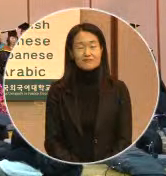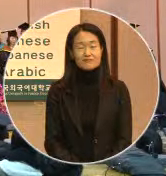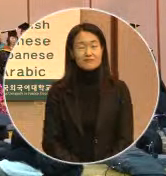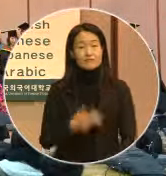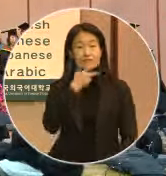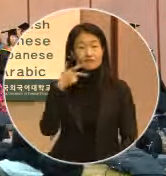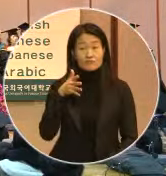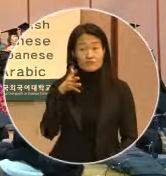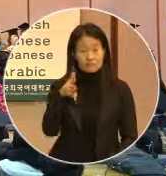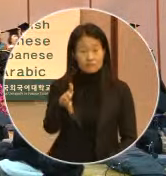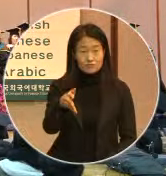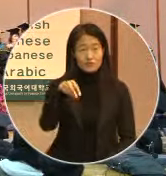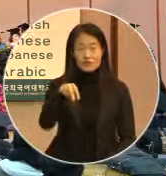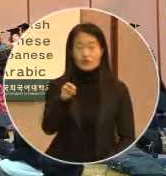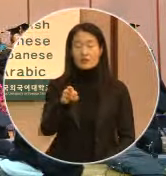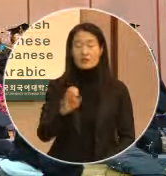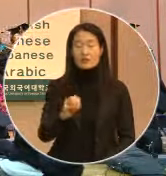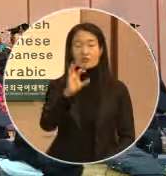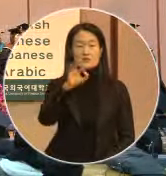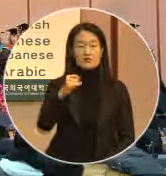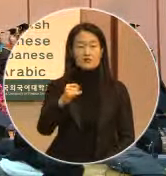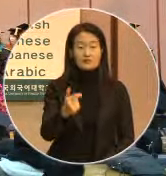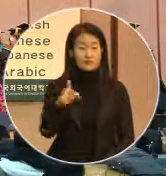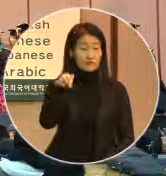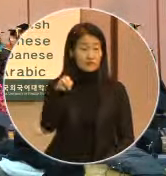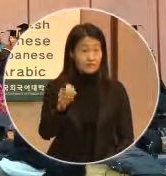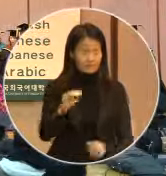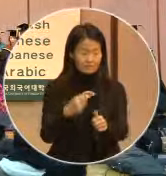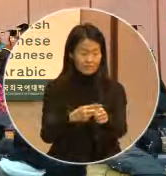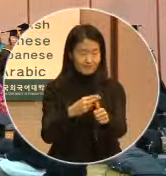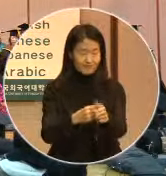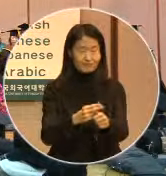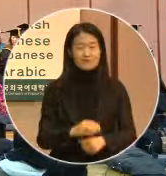교수님, 여학부 성은경